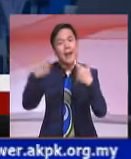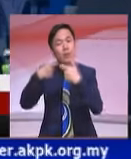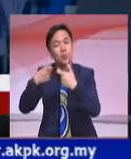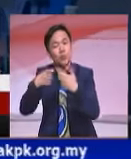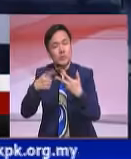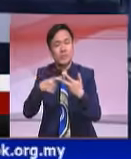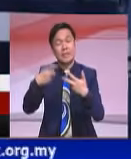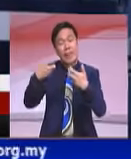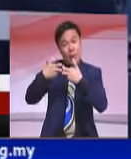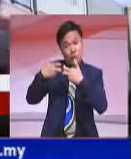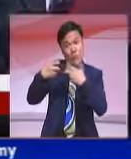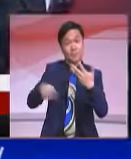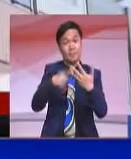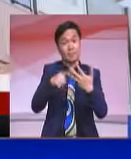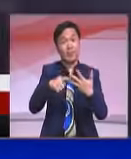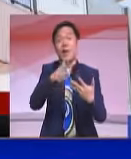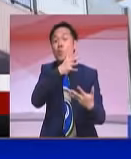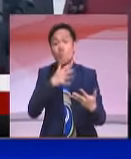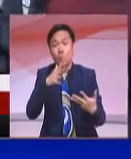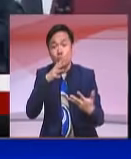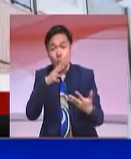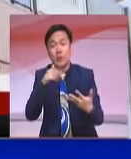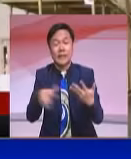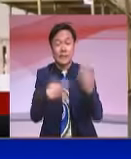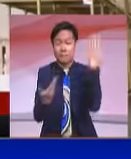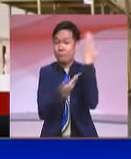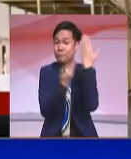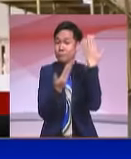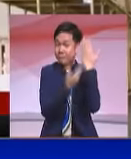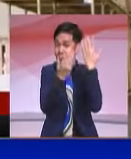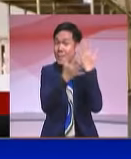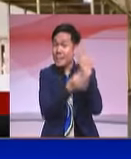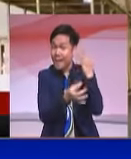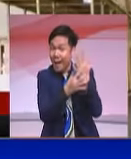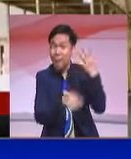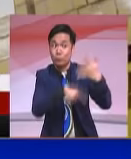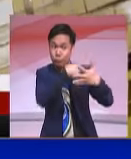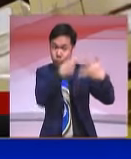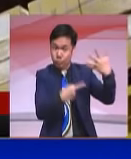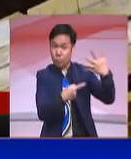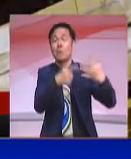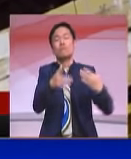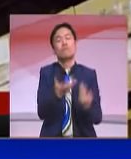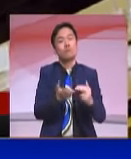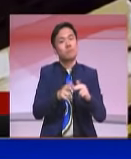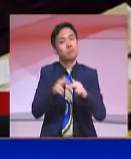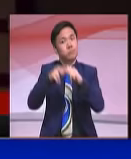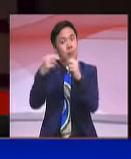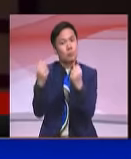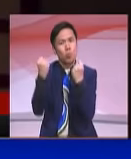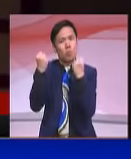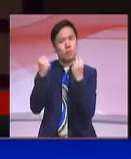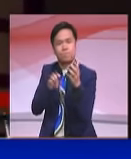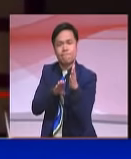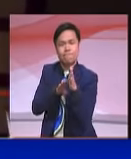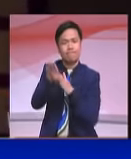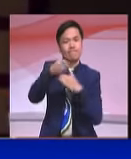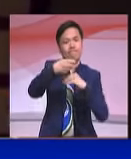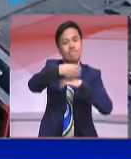elektrik serta produk pertanian berasaskan minyak sawit mencatatkan pengembangan ekspor yang kukuh.